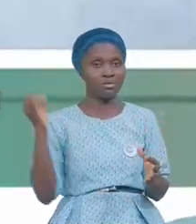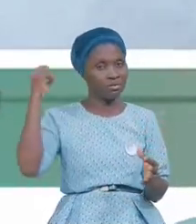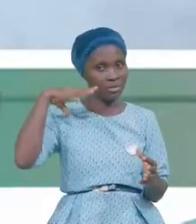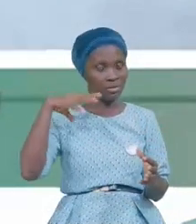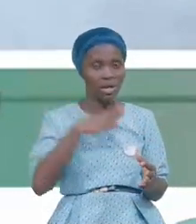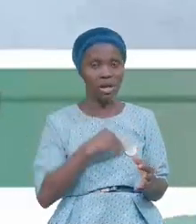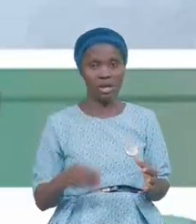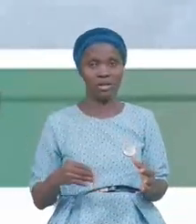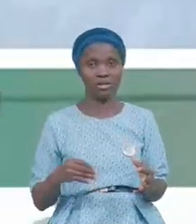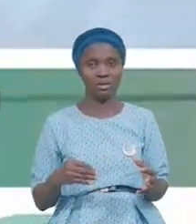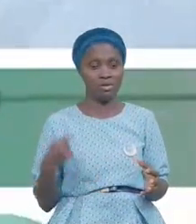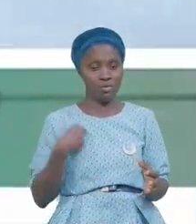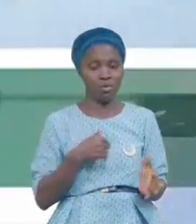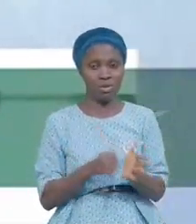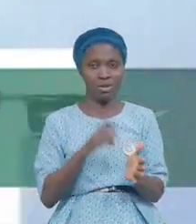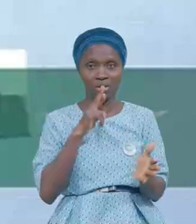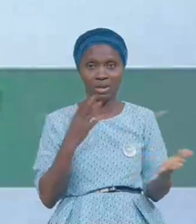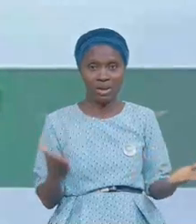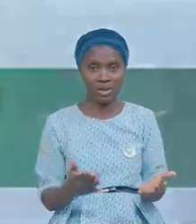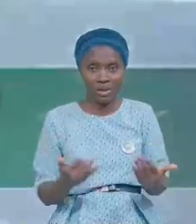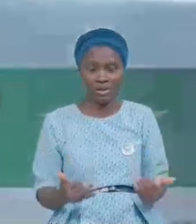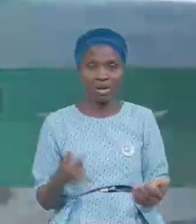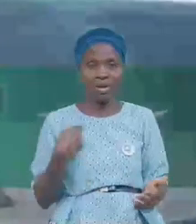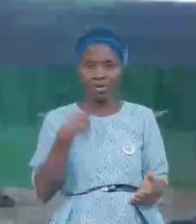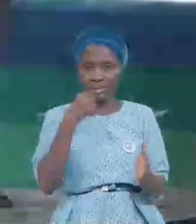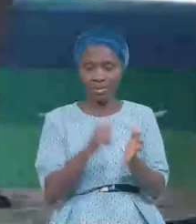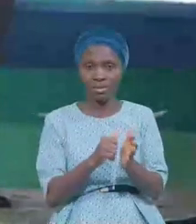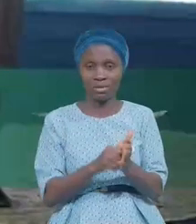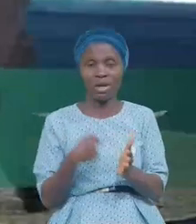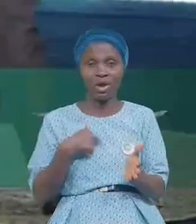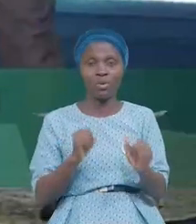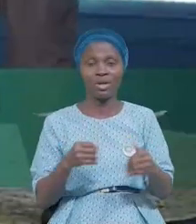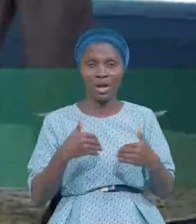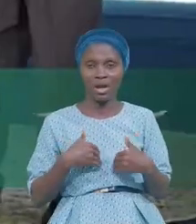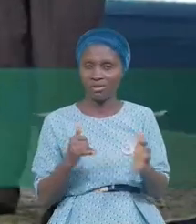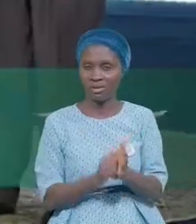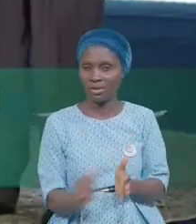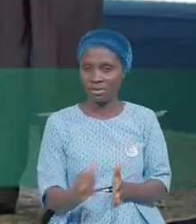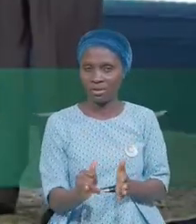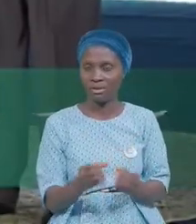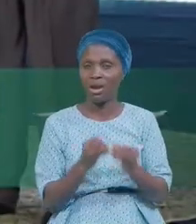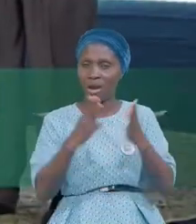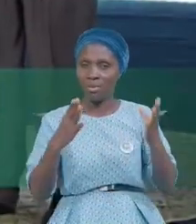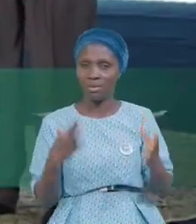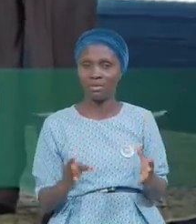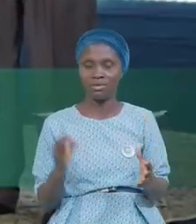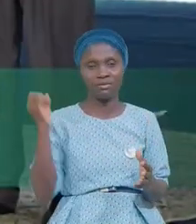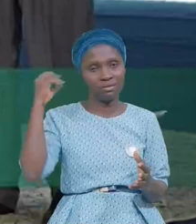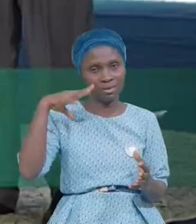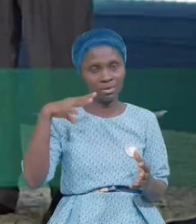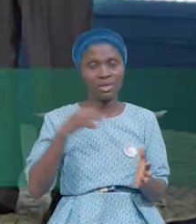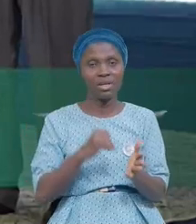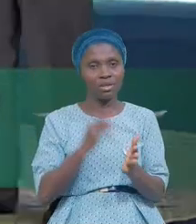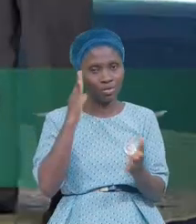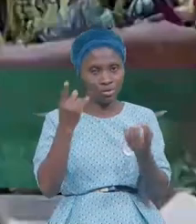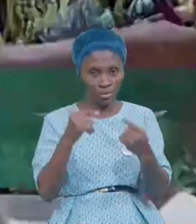nous qui sommes ici maintenant, nous pouvons avoir cette grâce abondante. Et ça viendra dans